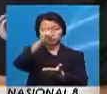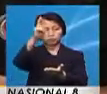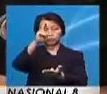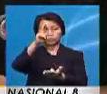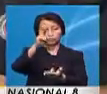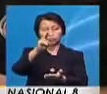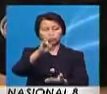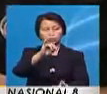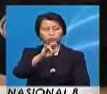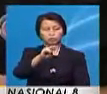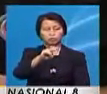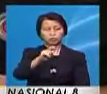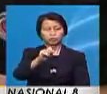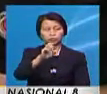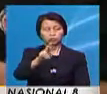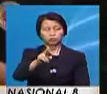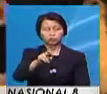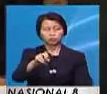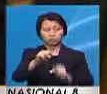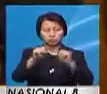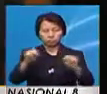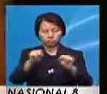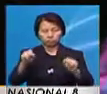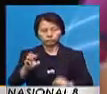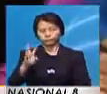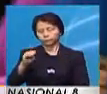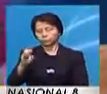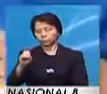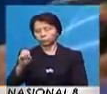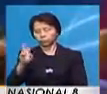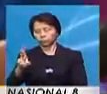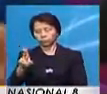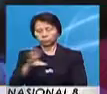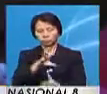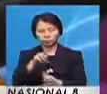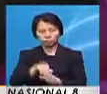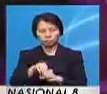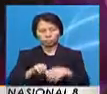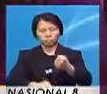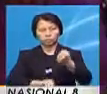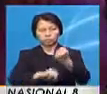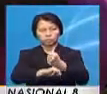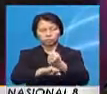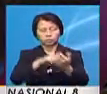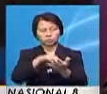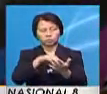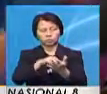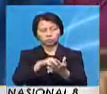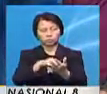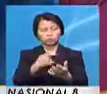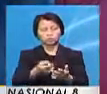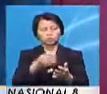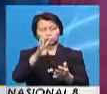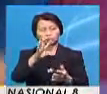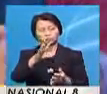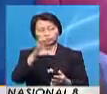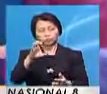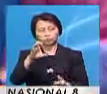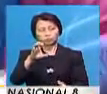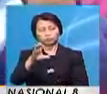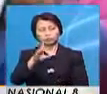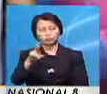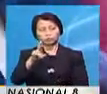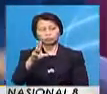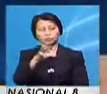Antarabangsa UNITA pada Selasa. MOU tersebut membabitkan penajaan biasiswa bernilai